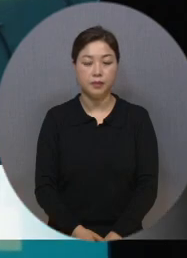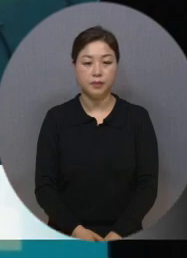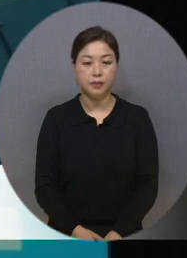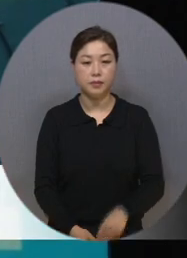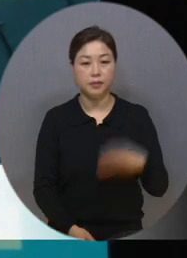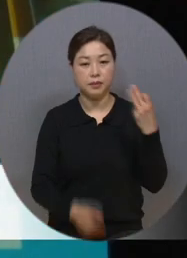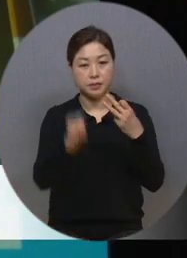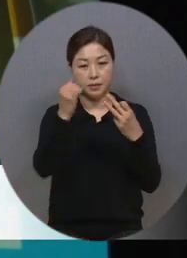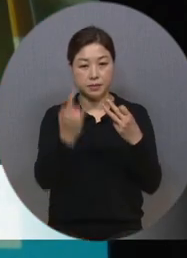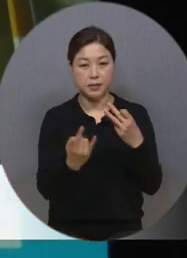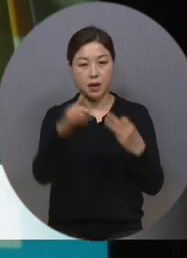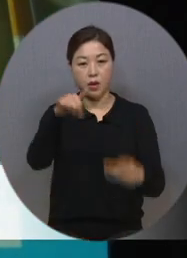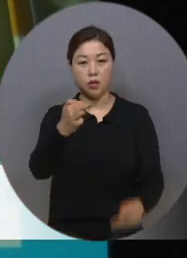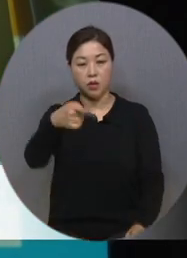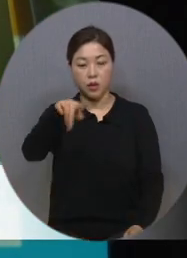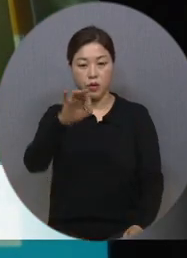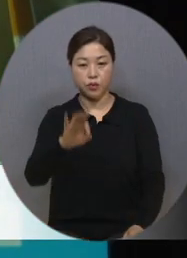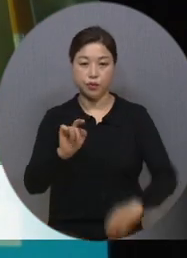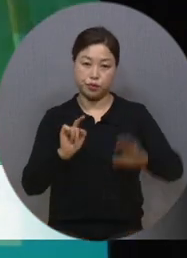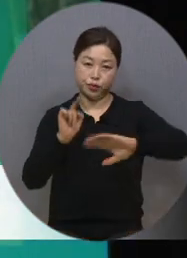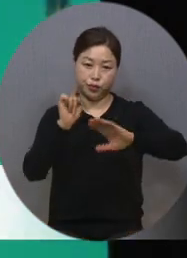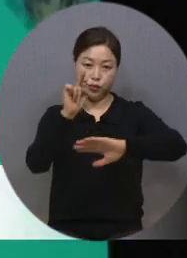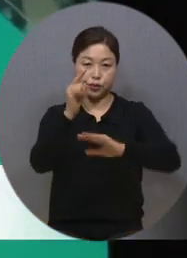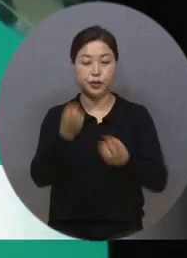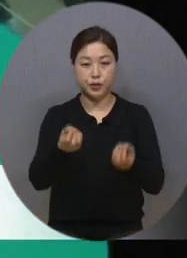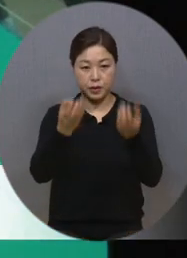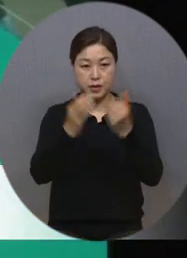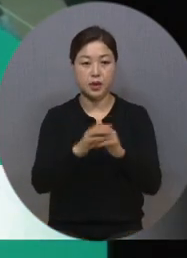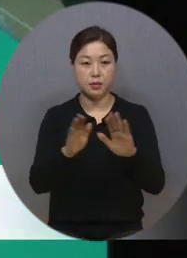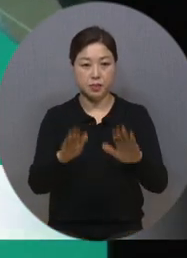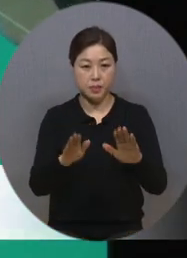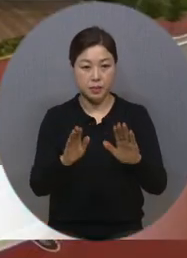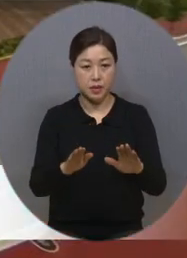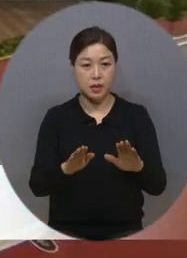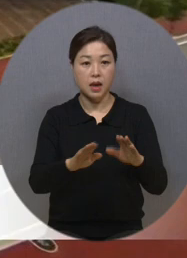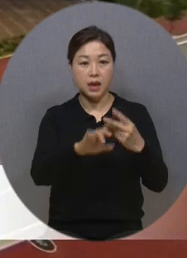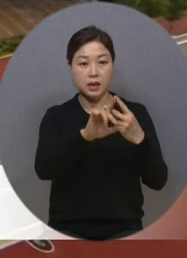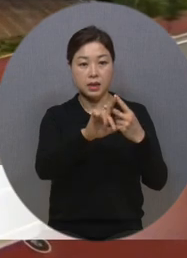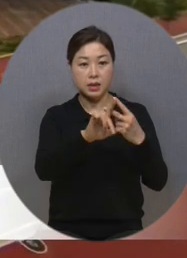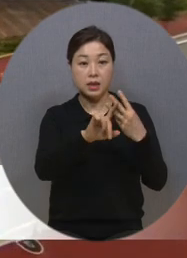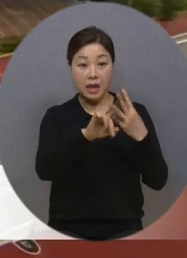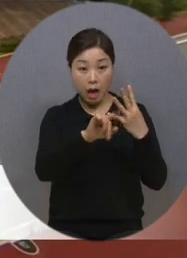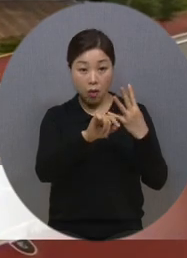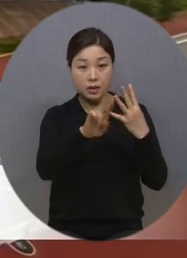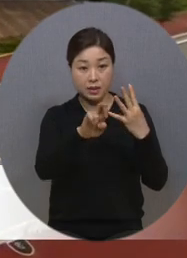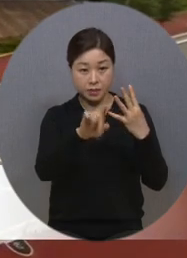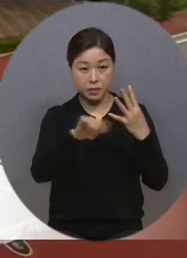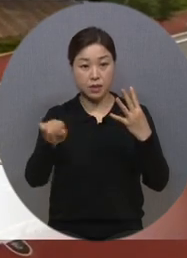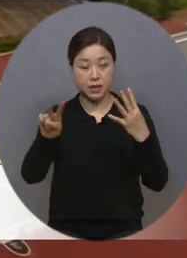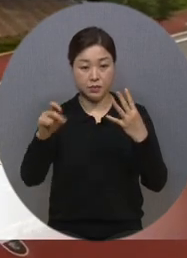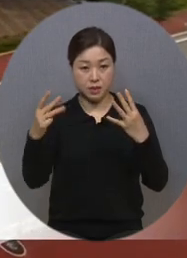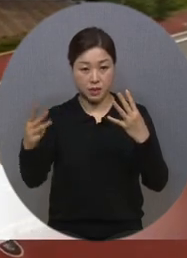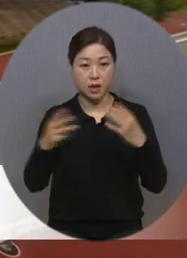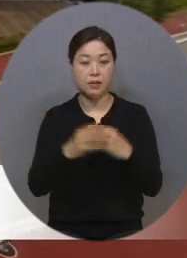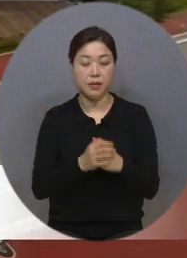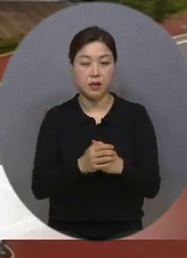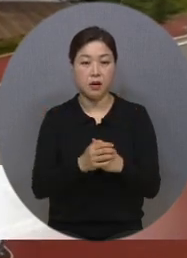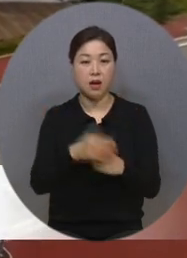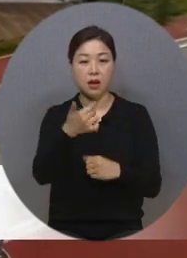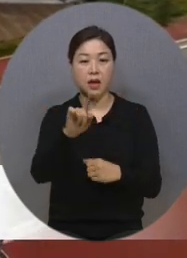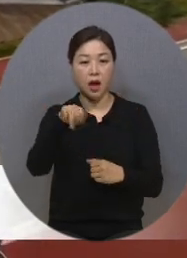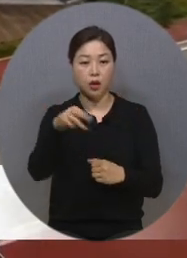제13회 고흥우주항공축제가 오는 21일부터 23일까지 고흥군 나로우주센터 일원에서 별난